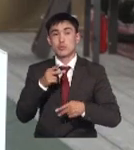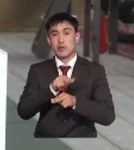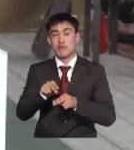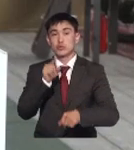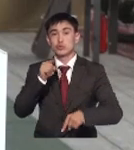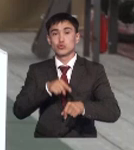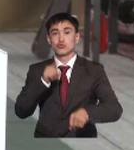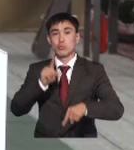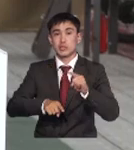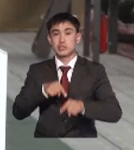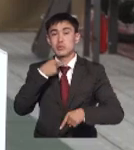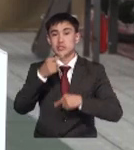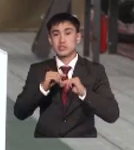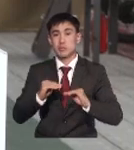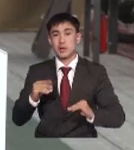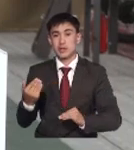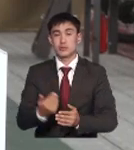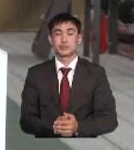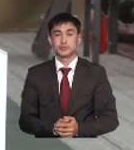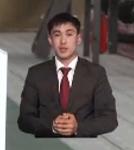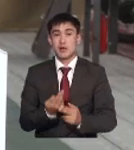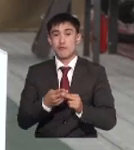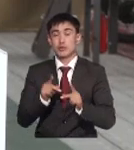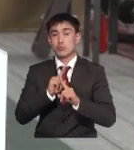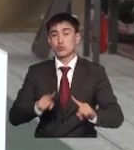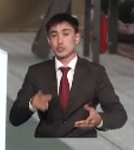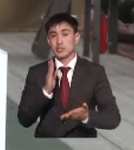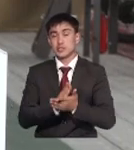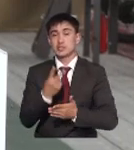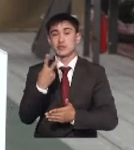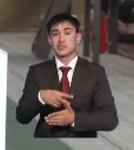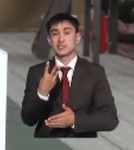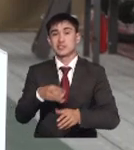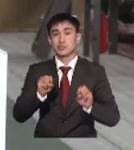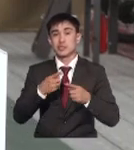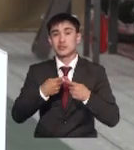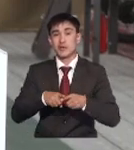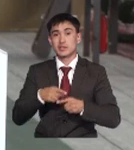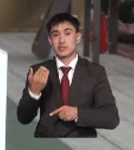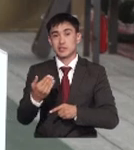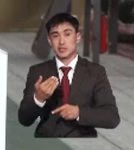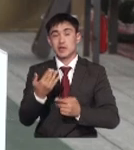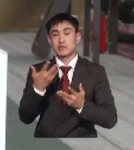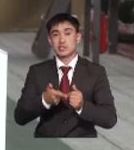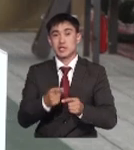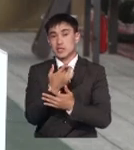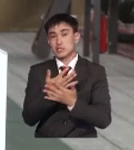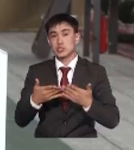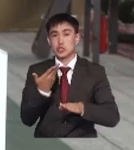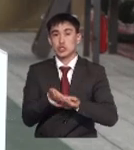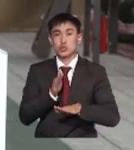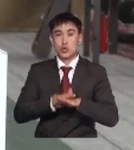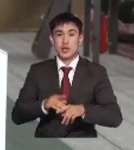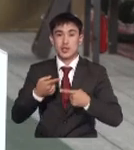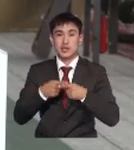чувство патриотизма подрастающему поколению в этом музее находится 23 единицы военной техники в их числе различная тя